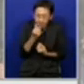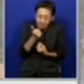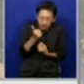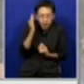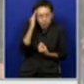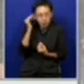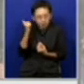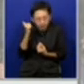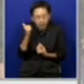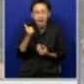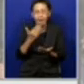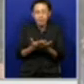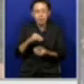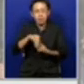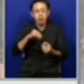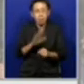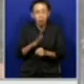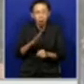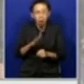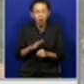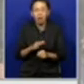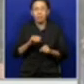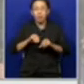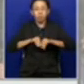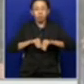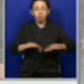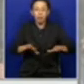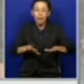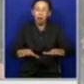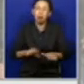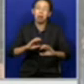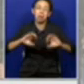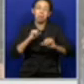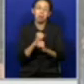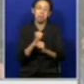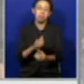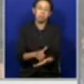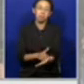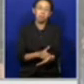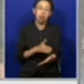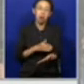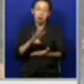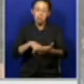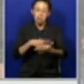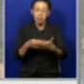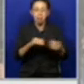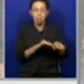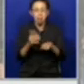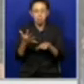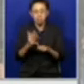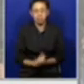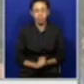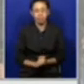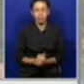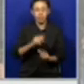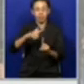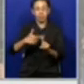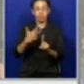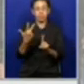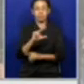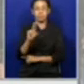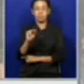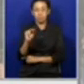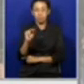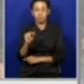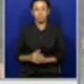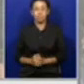ได้อยู่ได้แต่ไม่ได้มีมาตรการรับสร้างความมั่นใจช้าเกินไปนะครับและสุดท้าย30มีนานะครับขออนุญาต